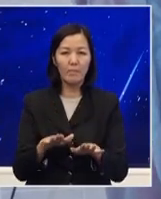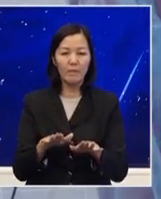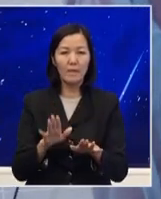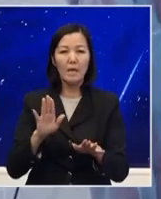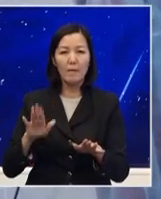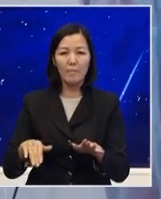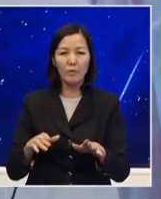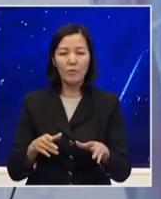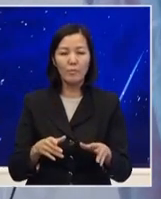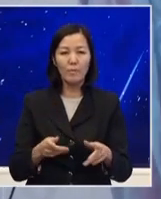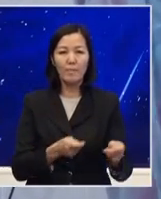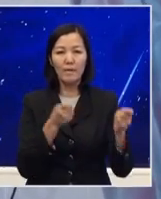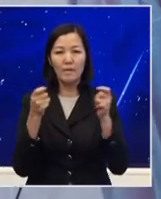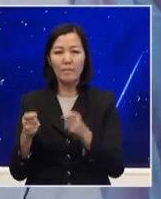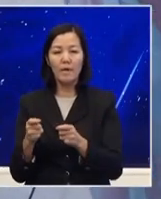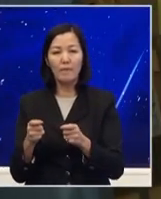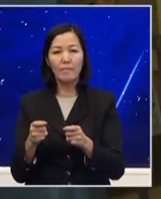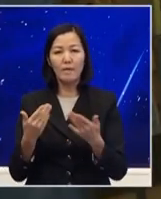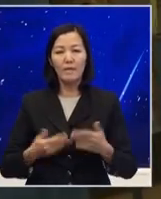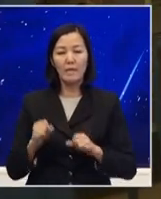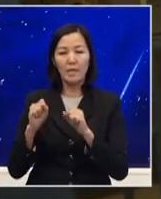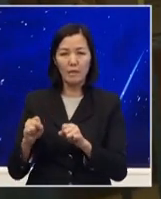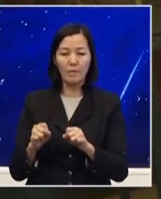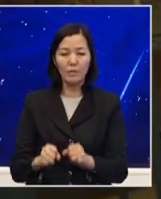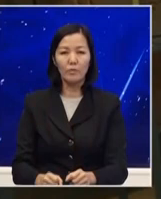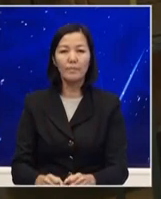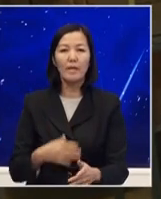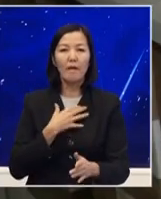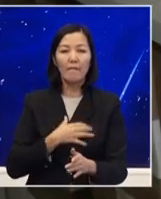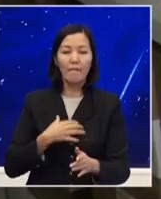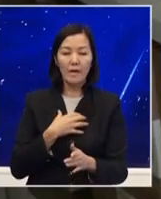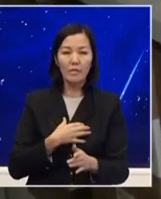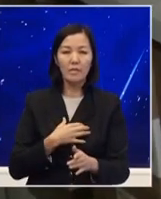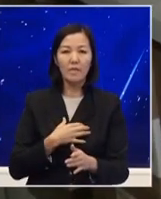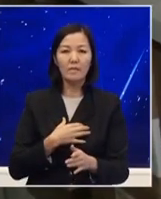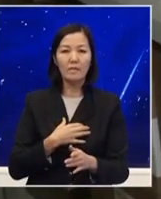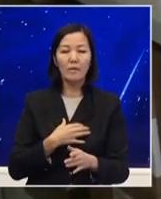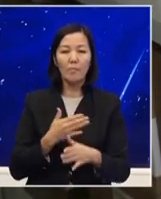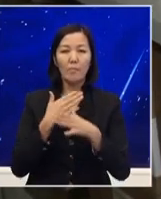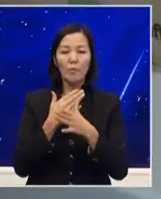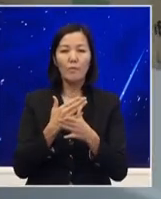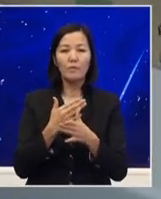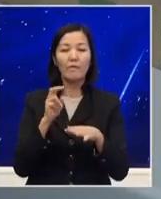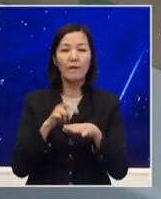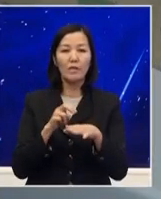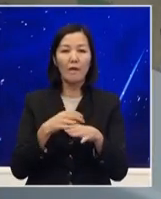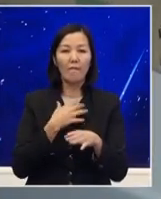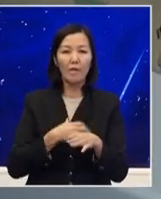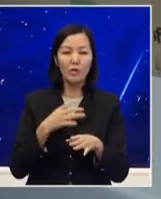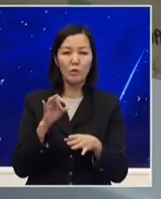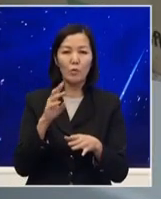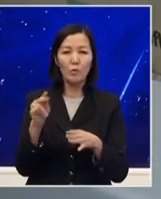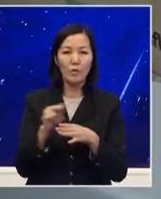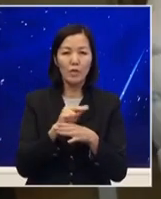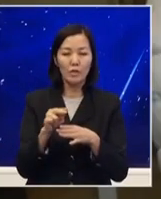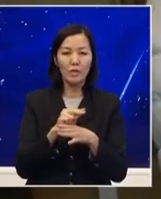на каталке поднимаем пациента в реанимацию. Самым важным для пациента является квалифицированная помощь врача. Немаловажную роль в лечении